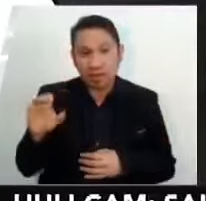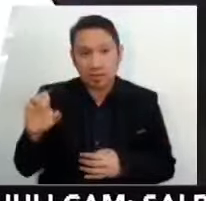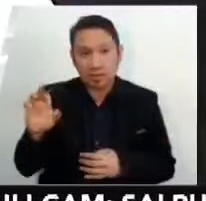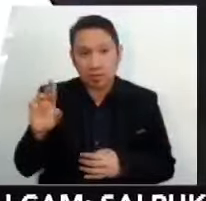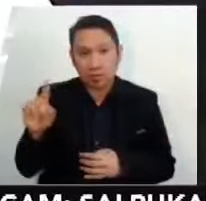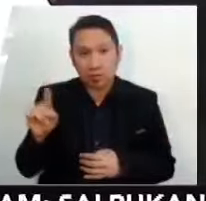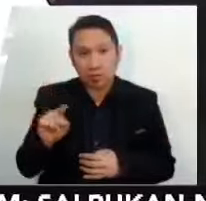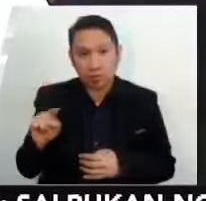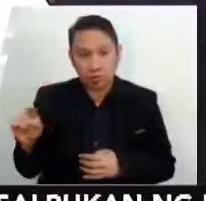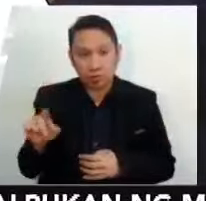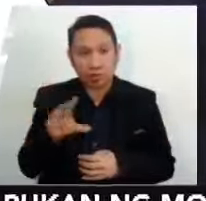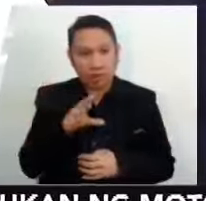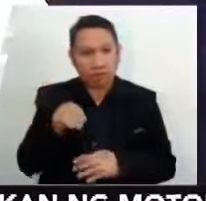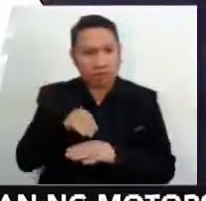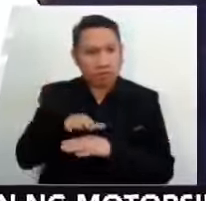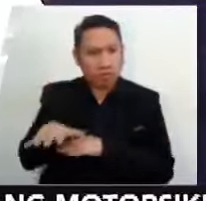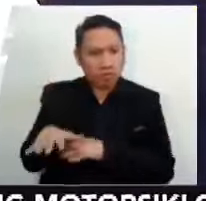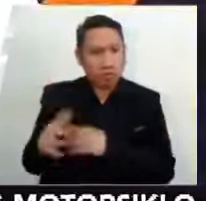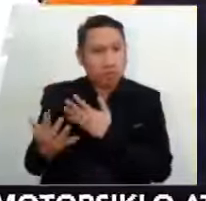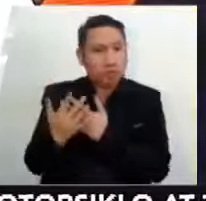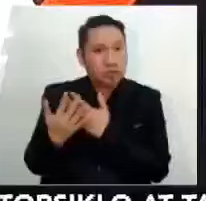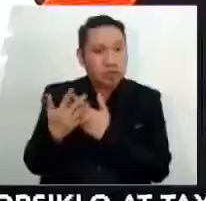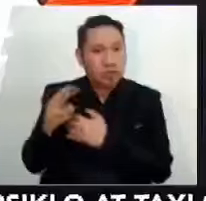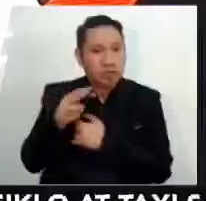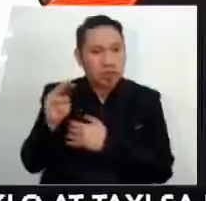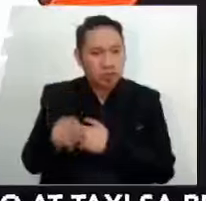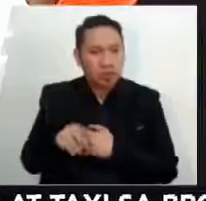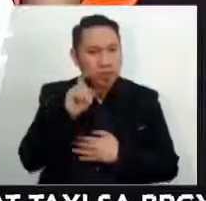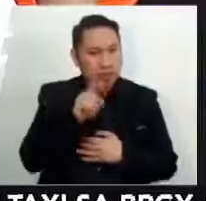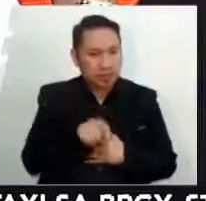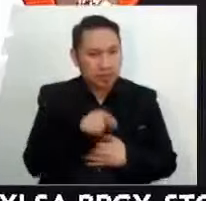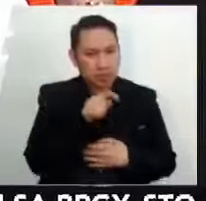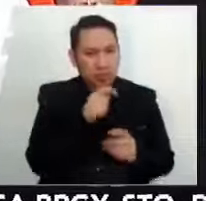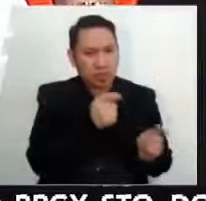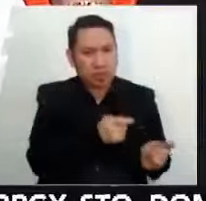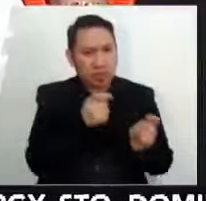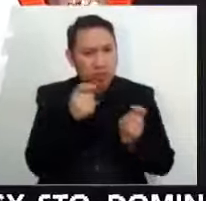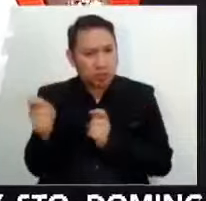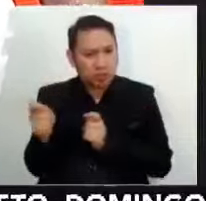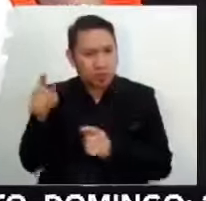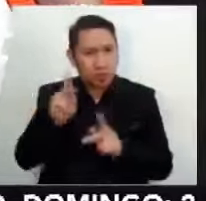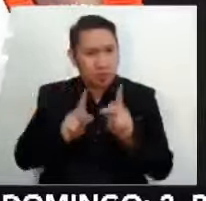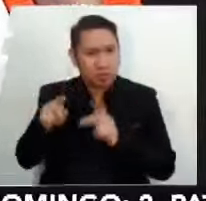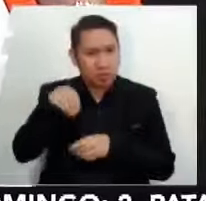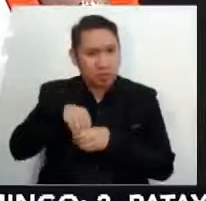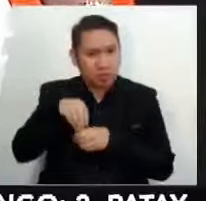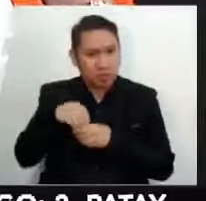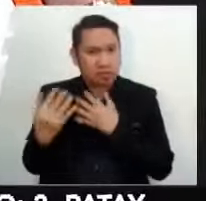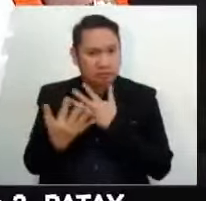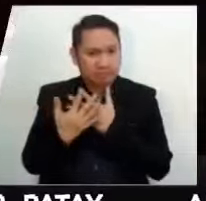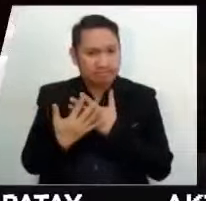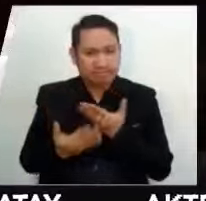Jail kaya inilikas ang daan-daang inmate may unang balita si Jomer apresto